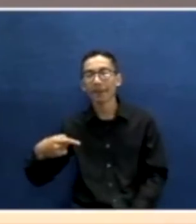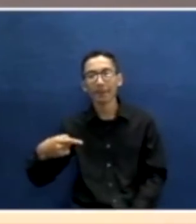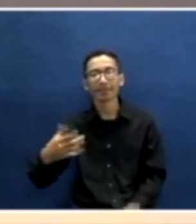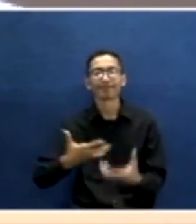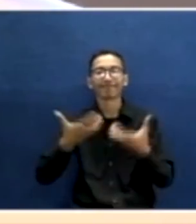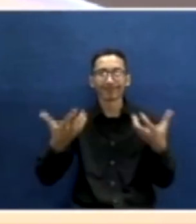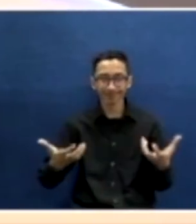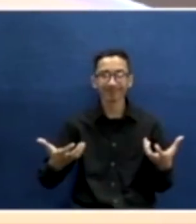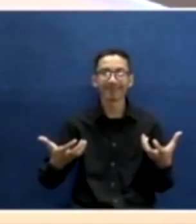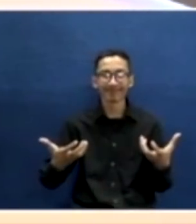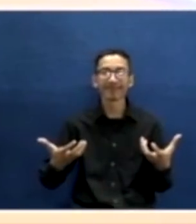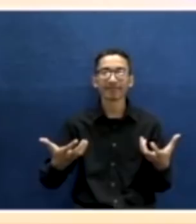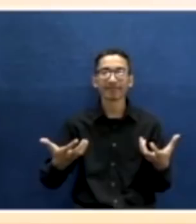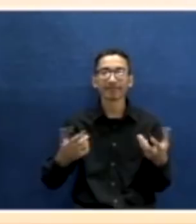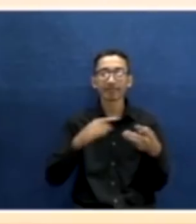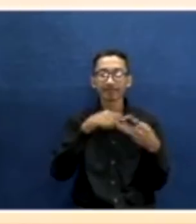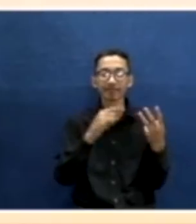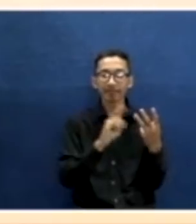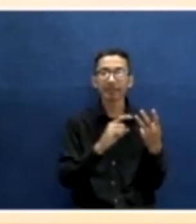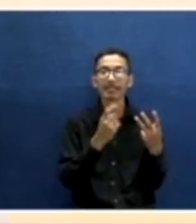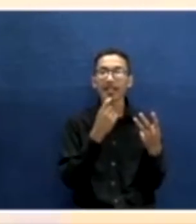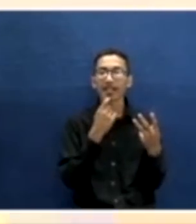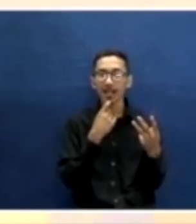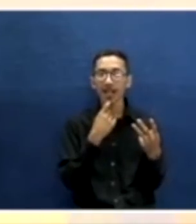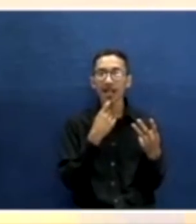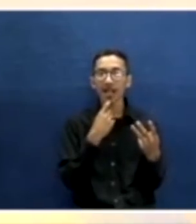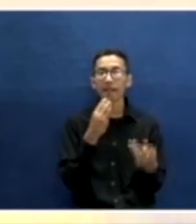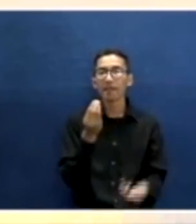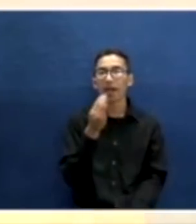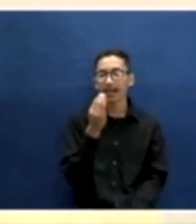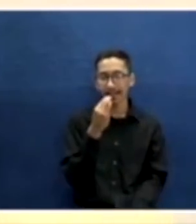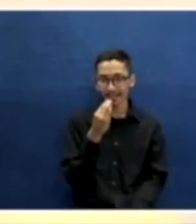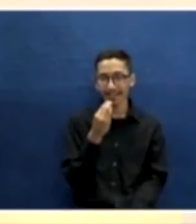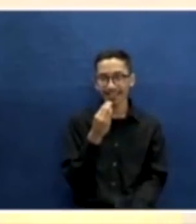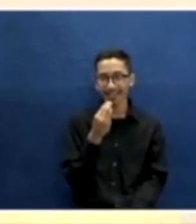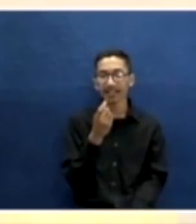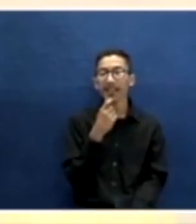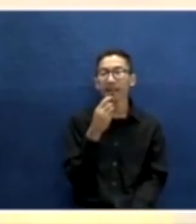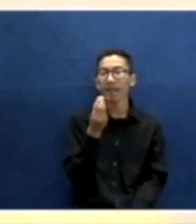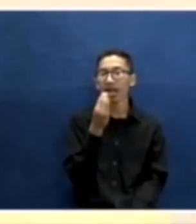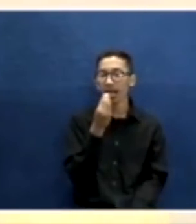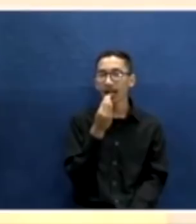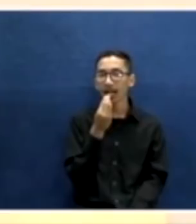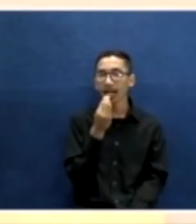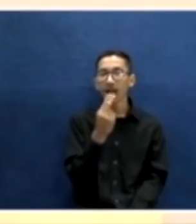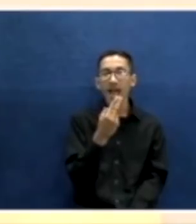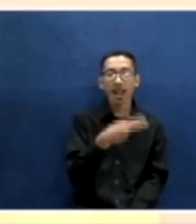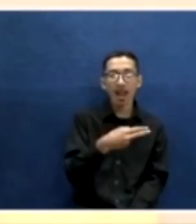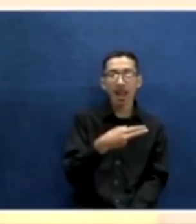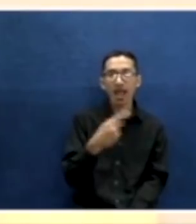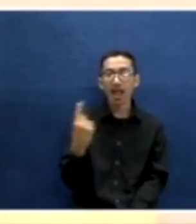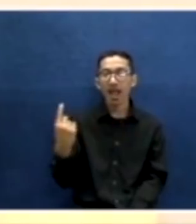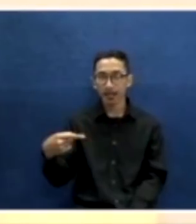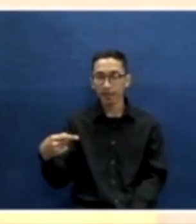sesungguhnya itu adalah banyak berhati-hati sang ketika bercerita tentang makananmu supaya pasti makananmu bukan dari sesuatu